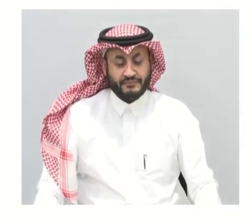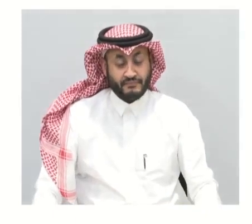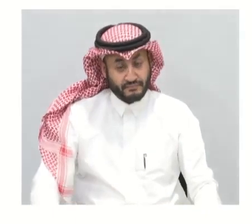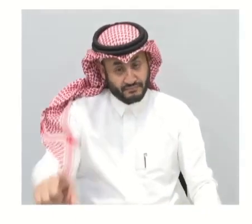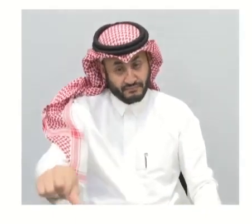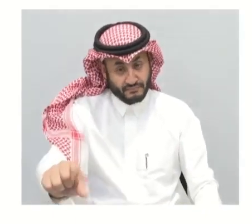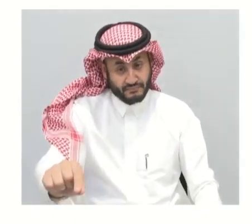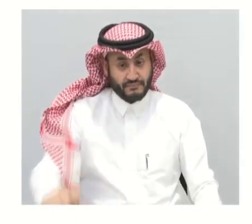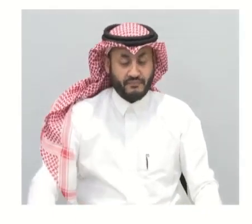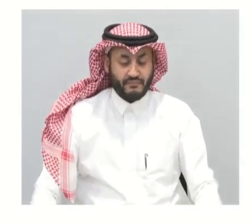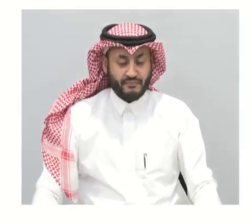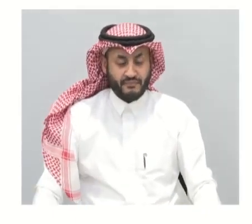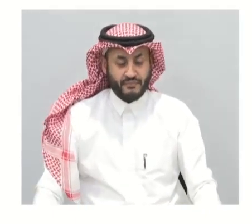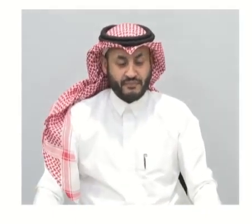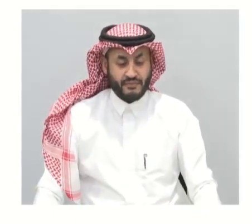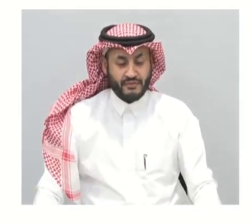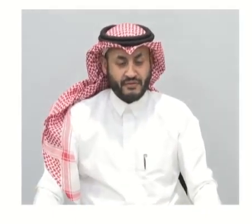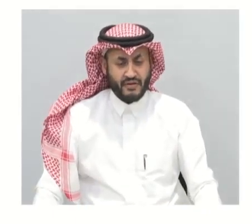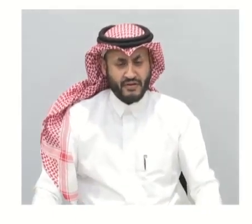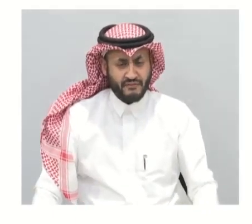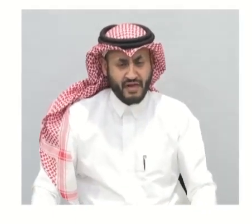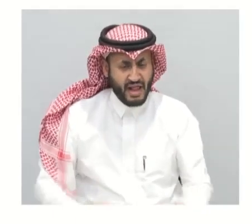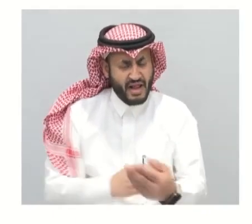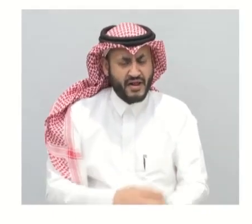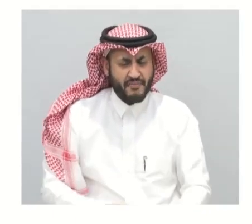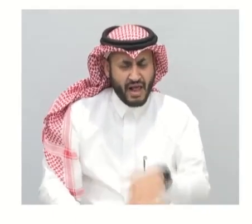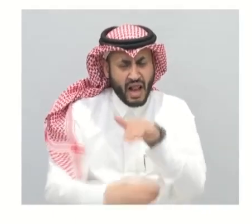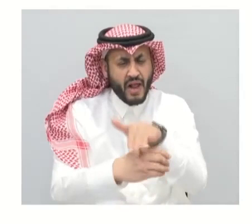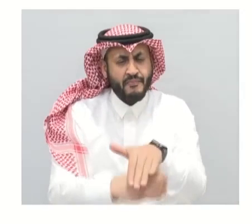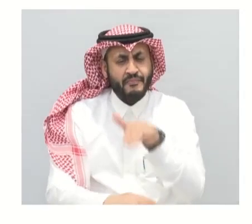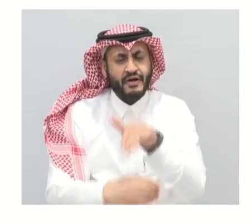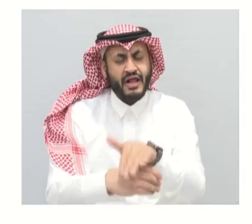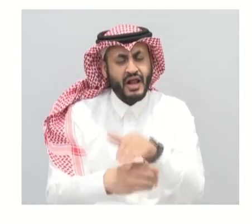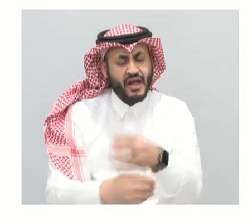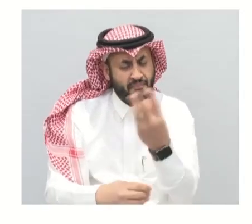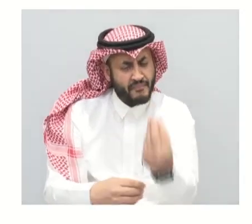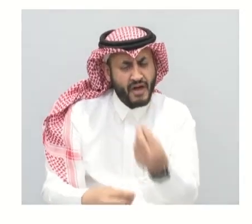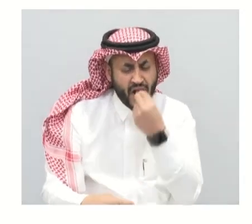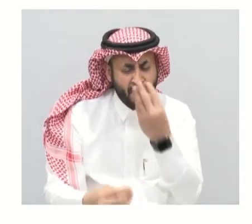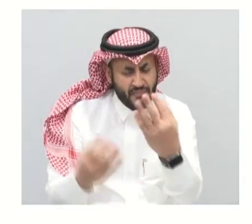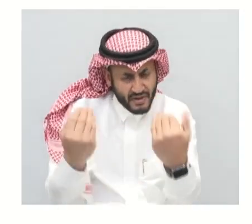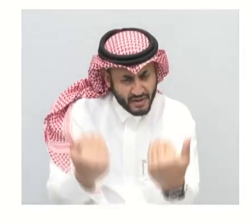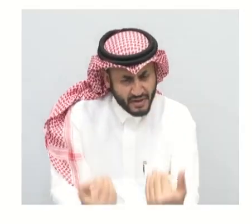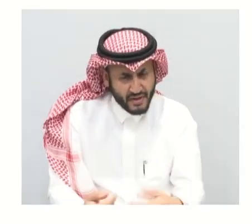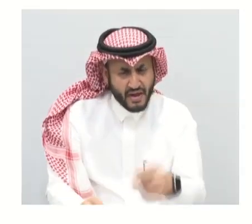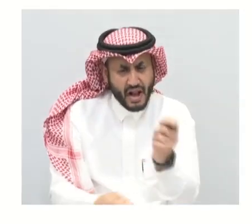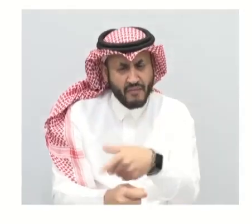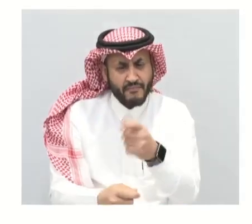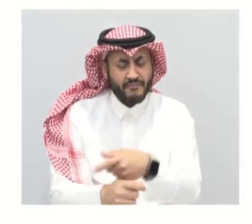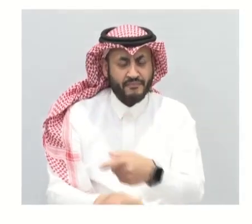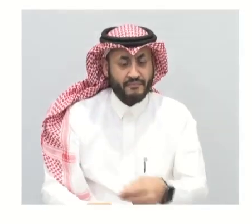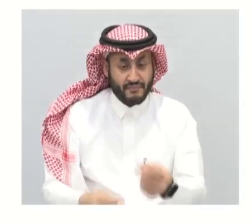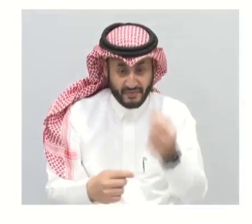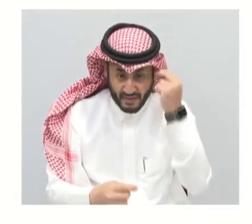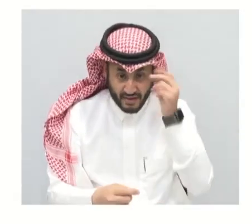احسنتم رائعون وذلك عن طريق ترشيد استهلاك المواد الغذائيه ومنها الناس